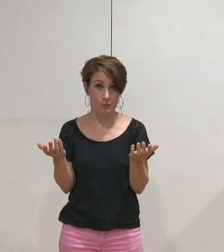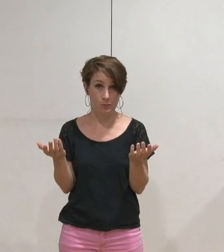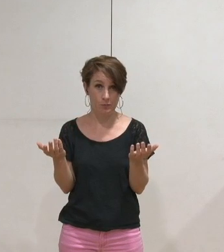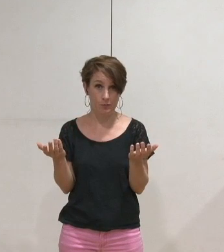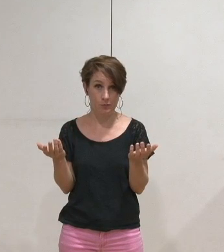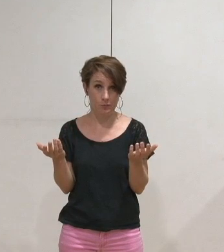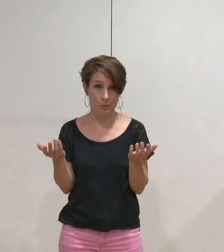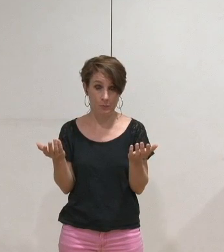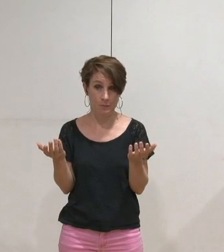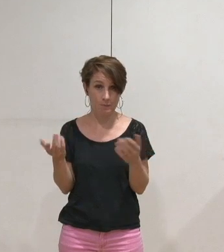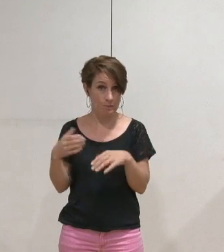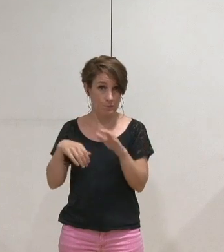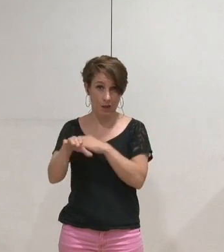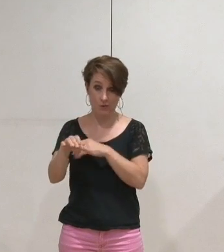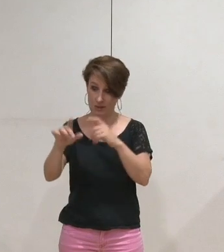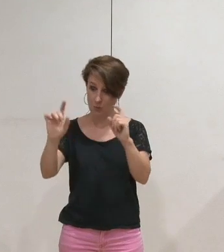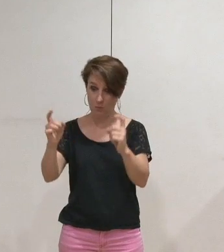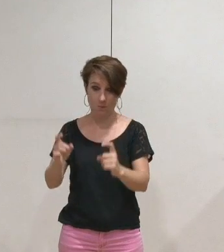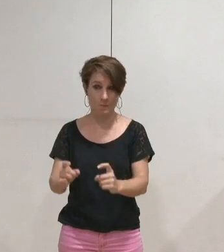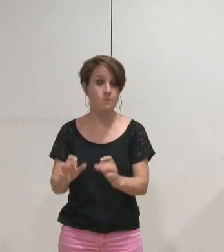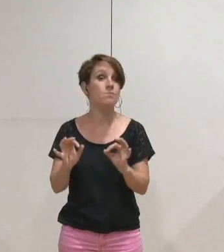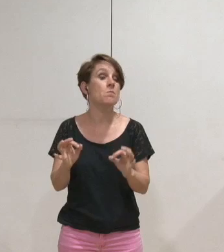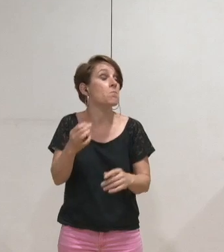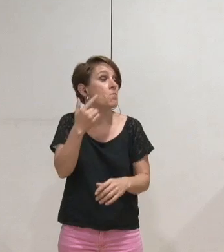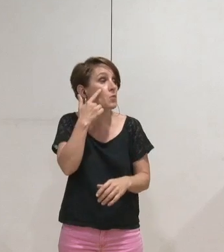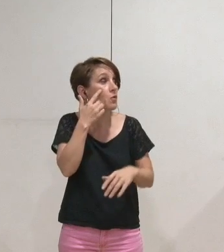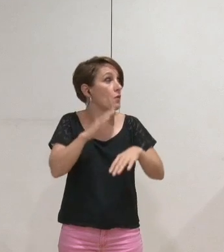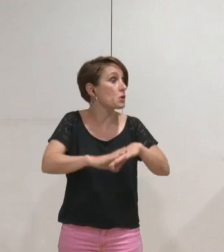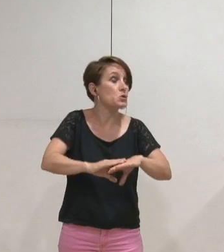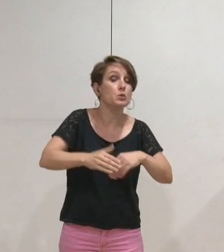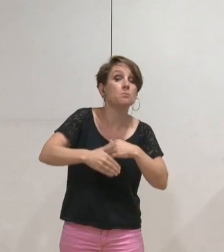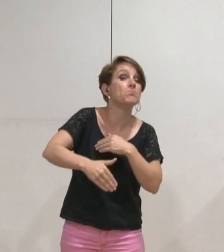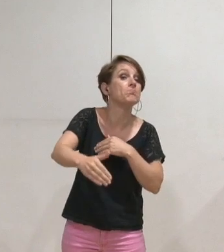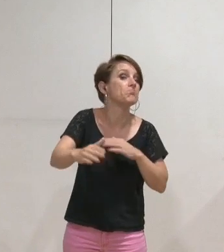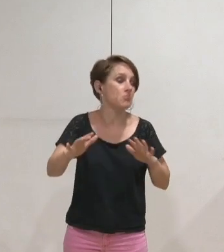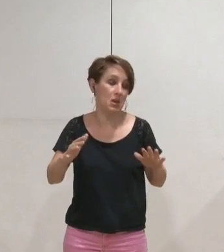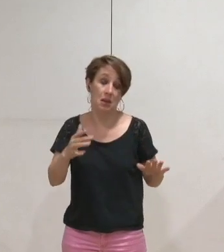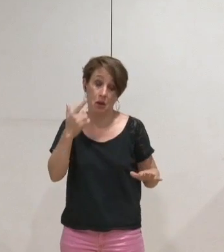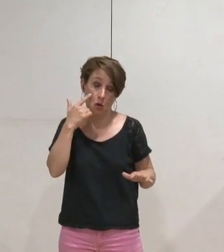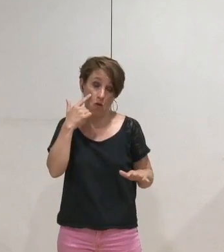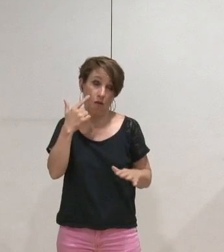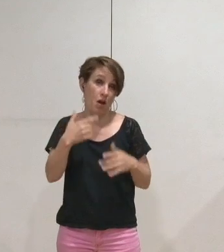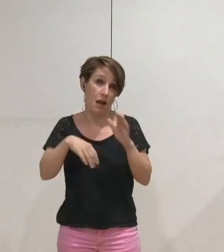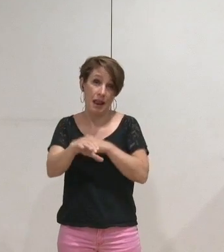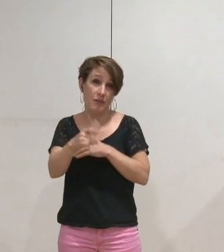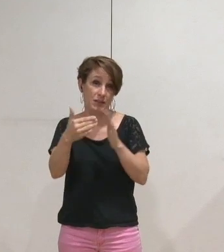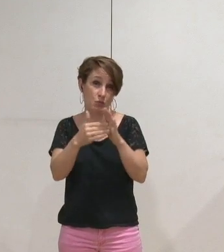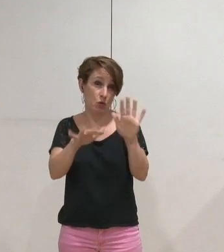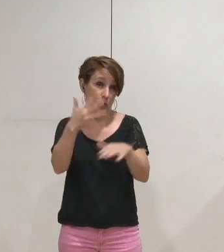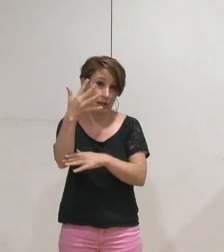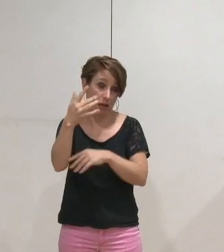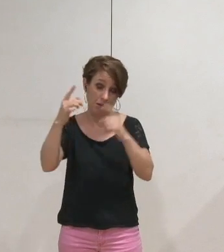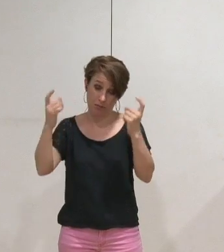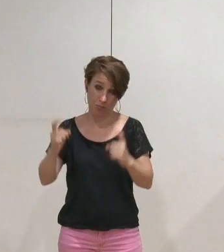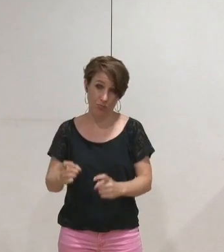diminution de l'investissement on le verra le moment venu mais on verra bien que l'investissement en 2015 est en repli de